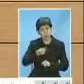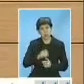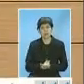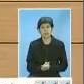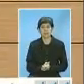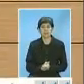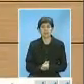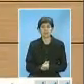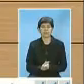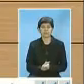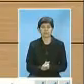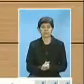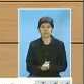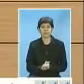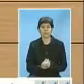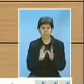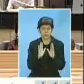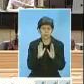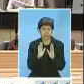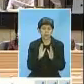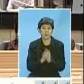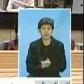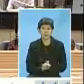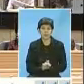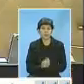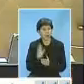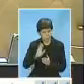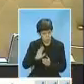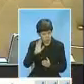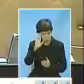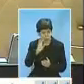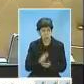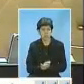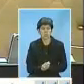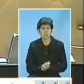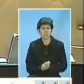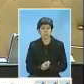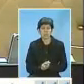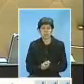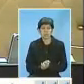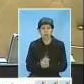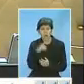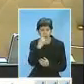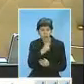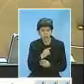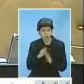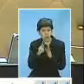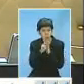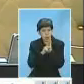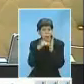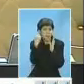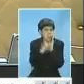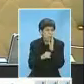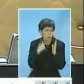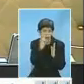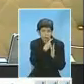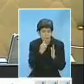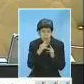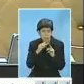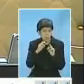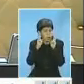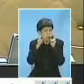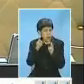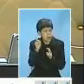่เดี๋ยวนะคุณวัชระต้องประท้วงว่าใครฝ่าฝืนข้อบังคับเรื่องอะ